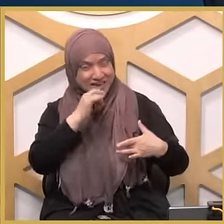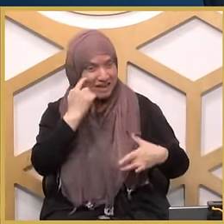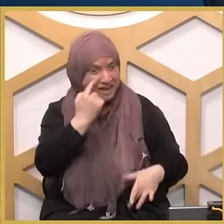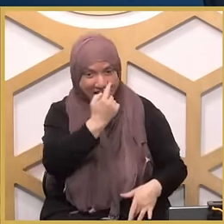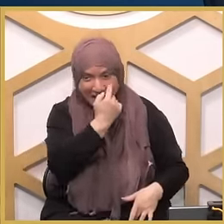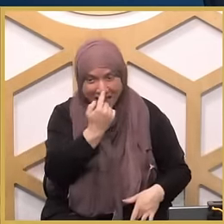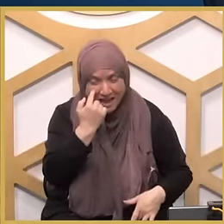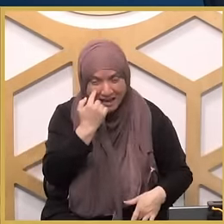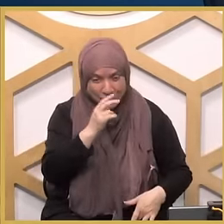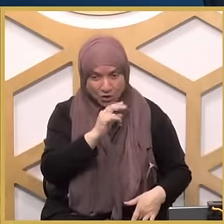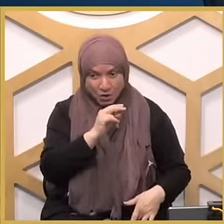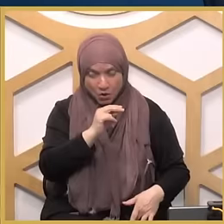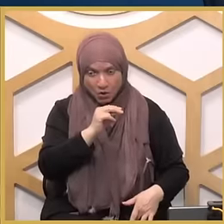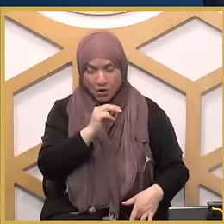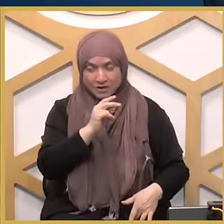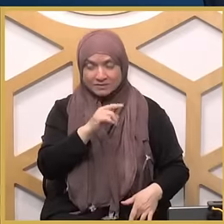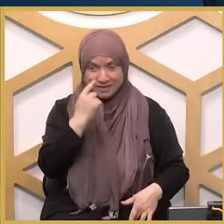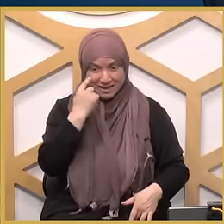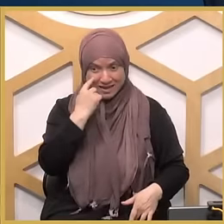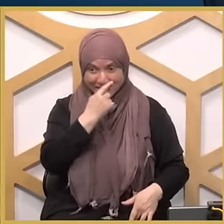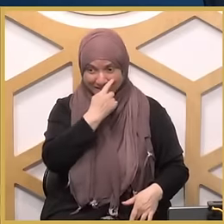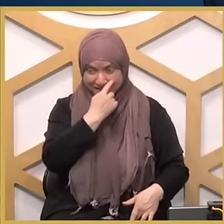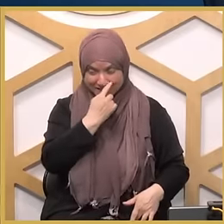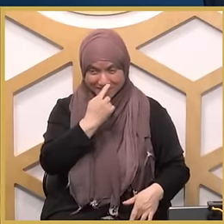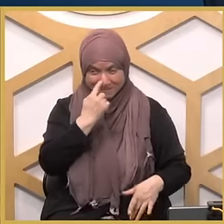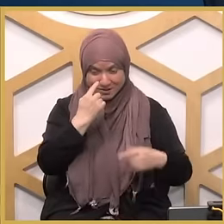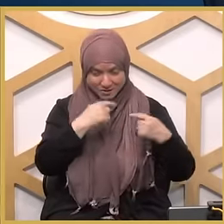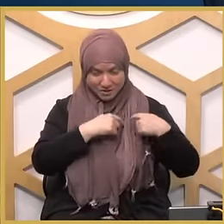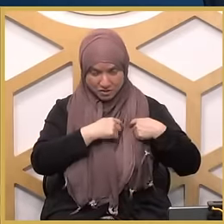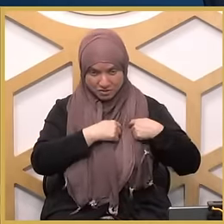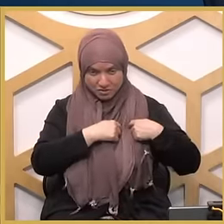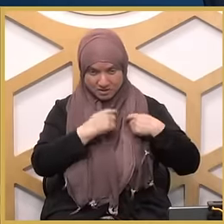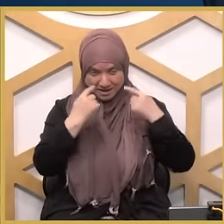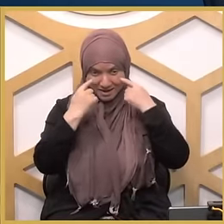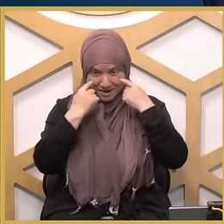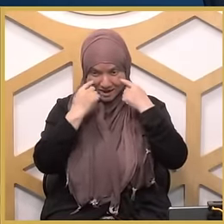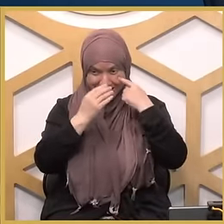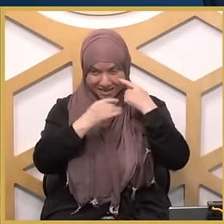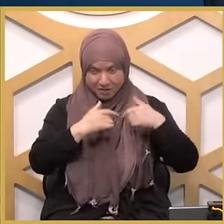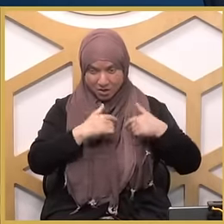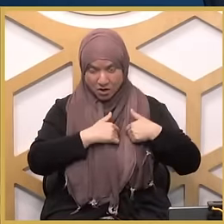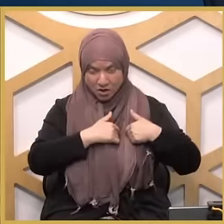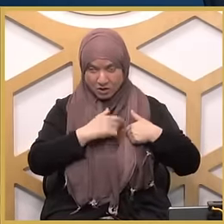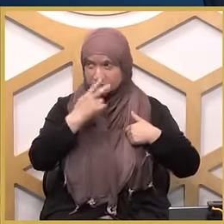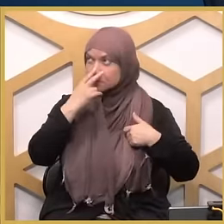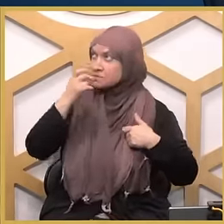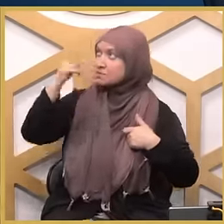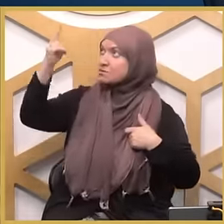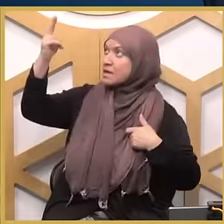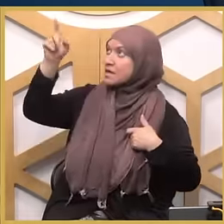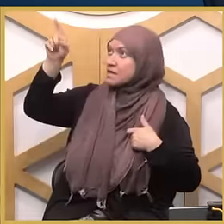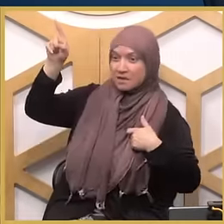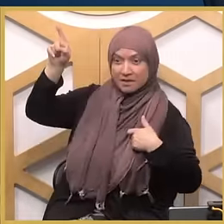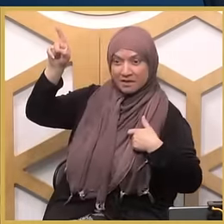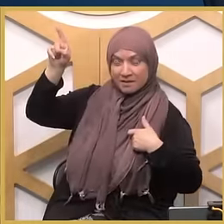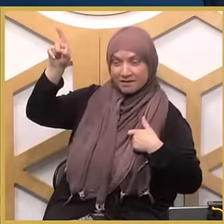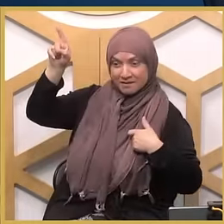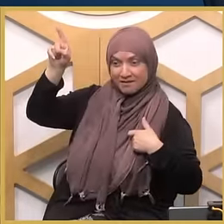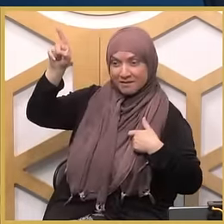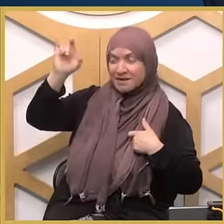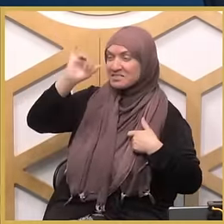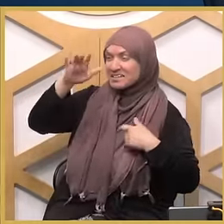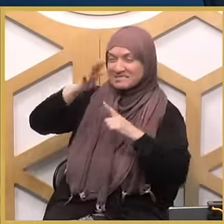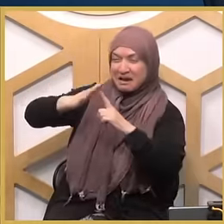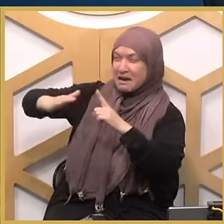لَمْ تَكُنْ تَرَاهُ فَإِنَّهُ يَرَاكَ. If you could not get that level of certainty that you see Him, then at least you'll absolutely certain that